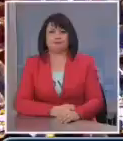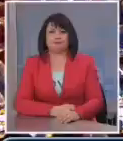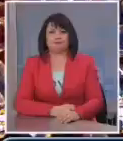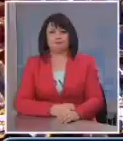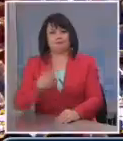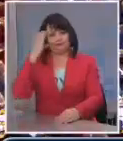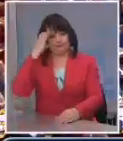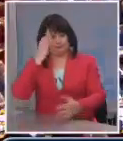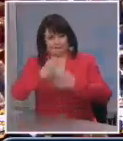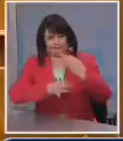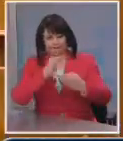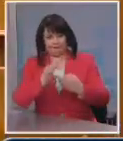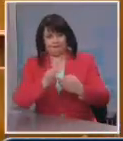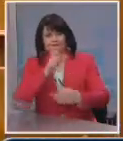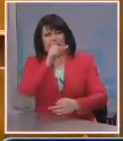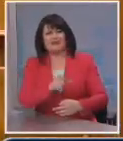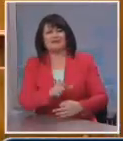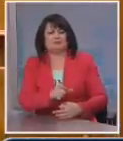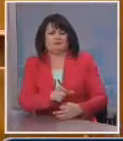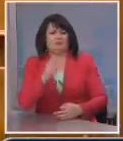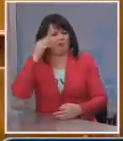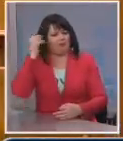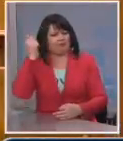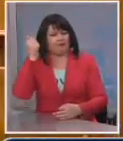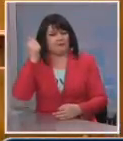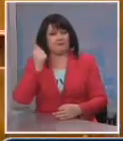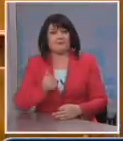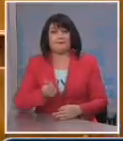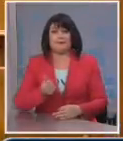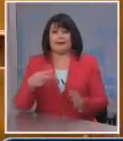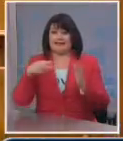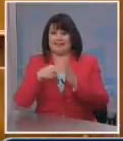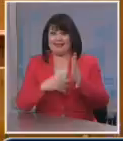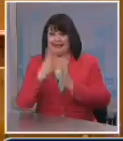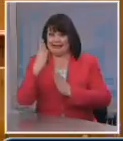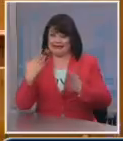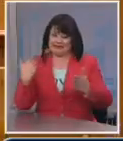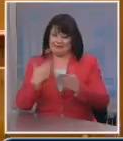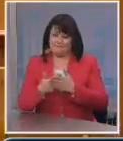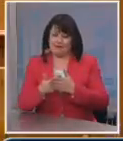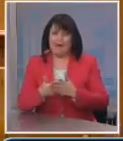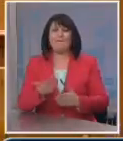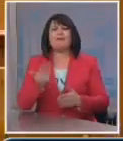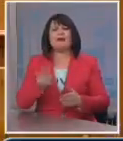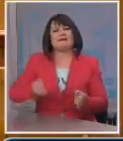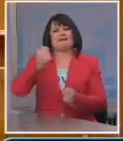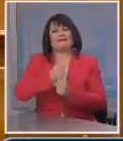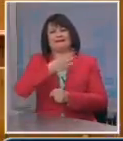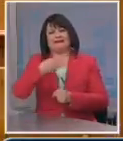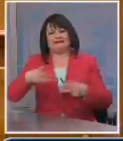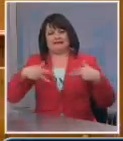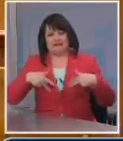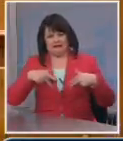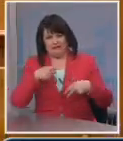Θυμίζω και επιμένετε να το ξεχνάτε. Στο τέλος του 2014, λίγο πριν έρθετε στην εξουσία, μετά